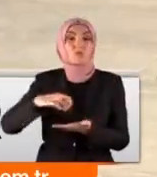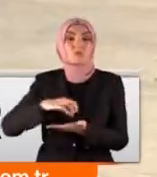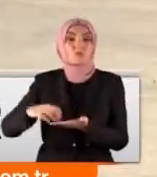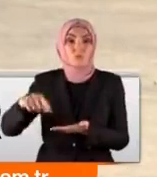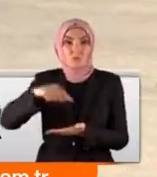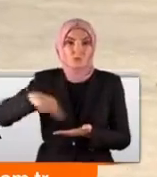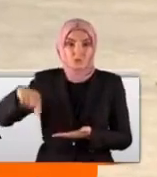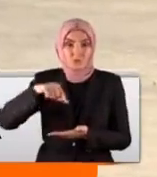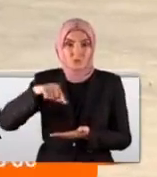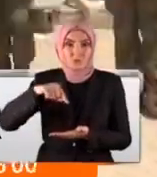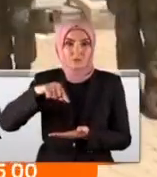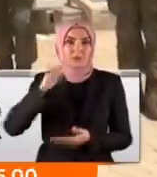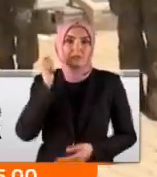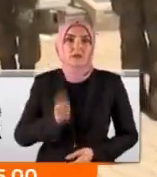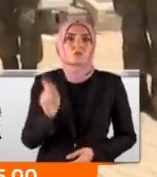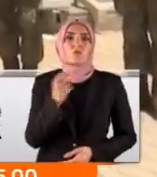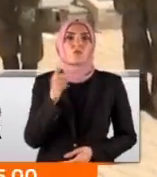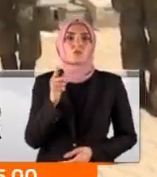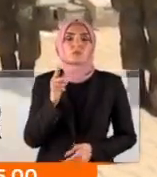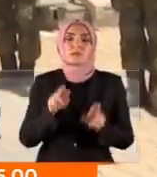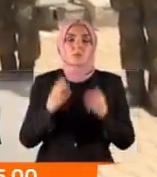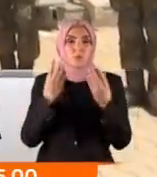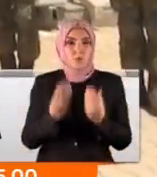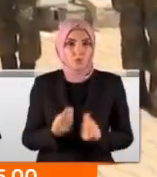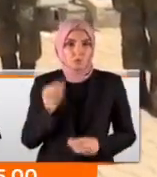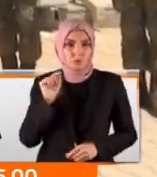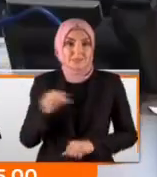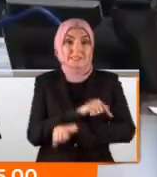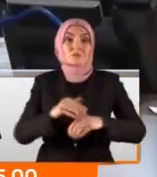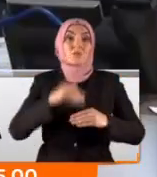Komutanlığı esas komuta yerine geçti. Sınır ötesindeki birliklerin